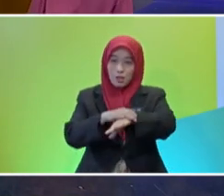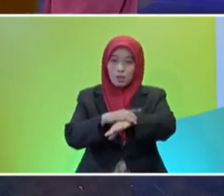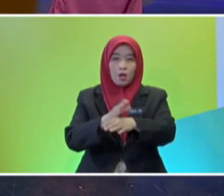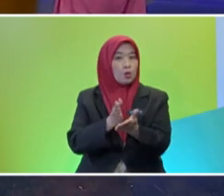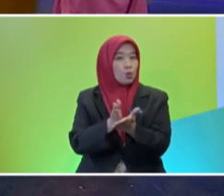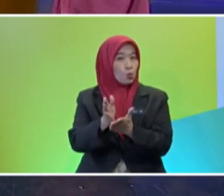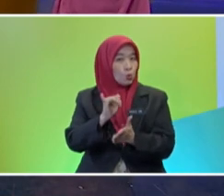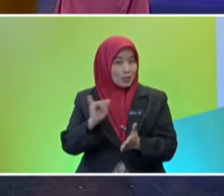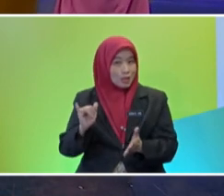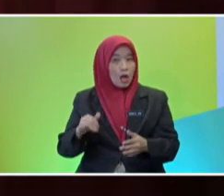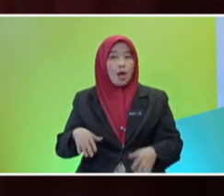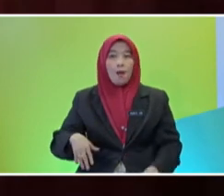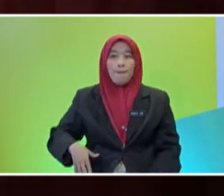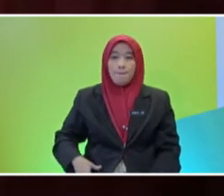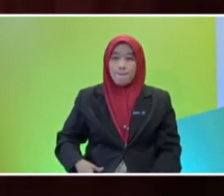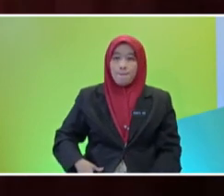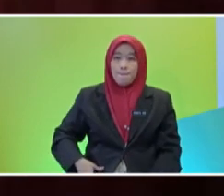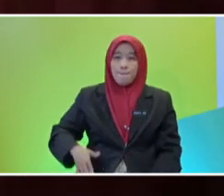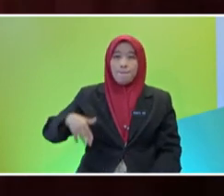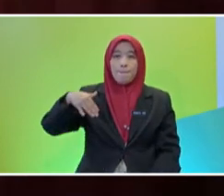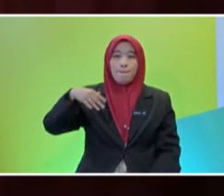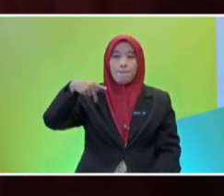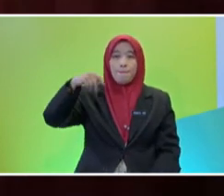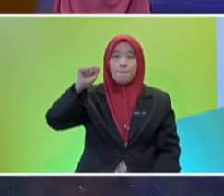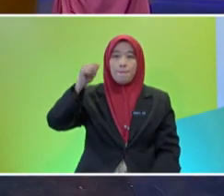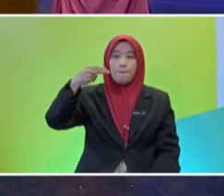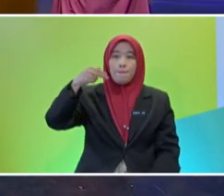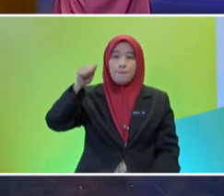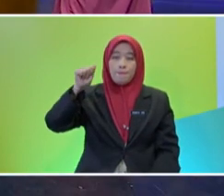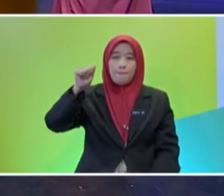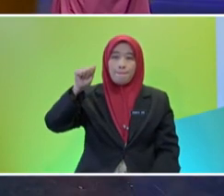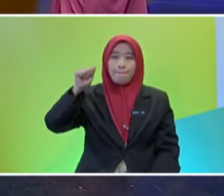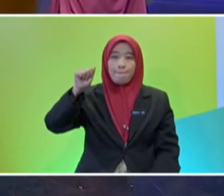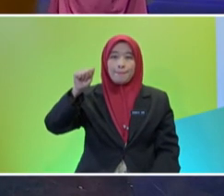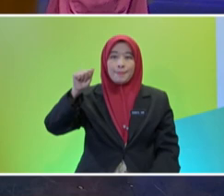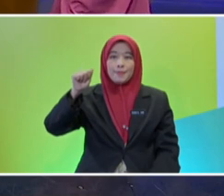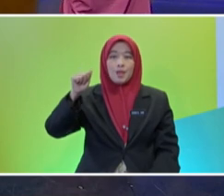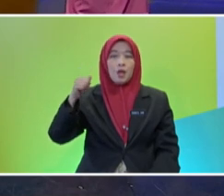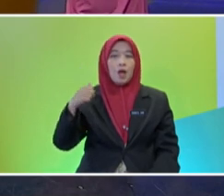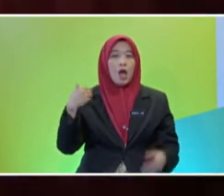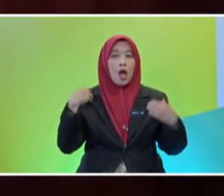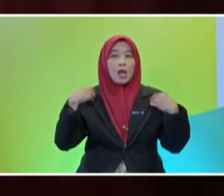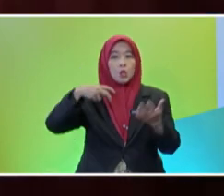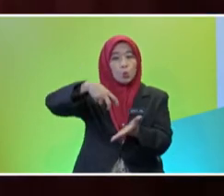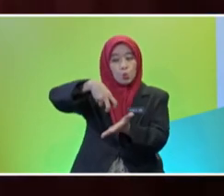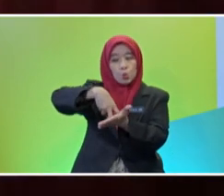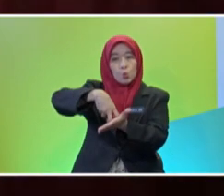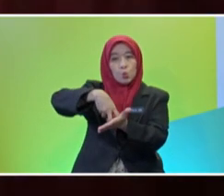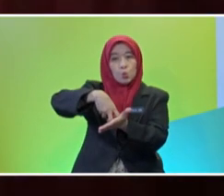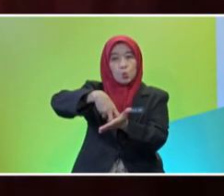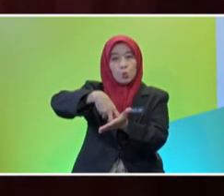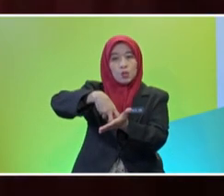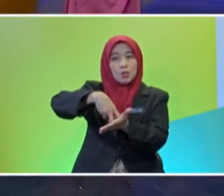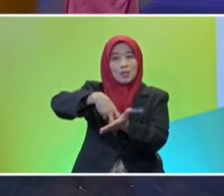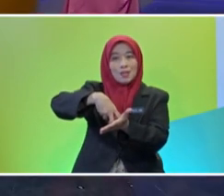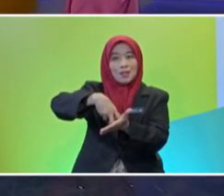ada paha. Paha. Paha. Kita ada lutut. Lutut yang bulat kat